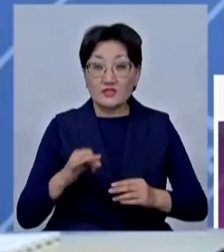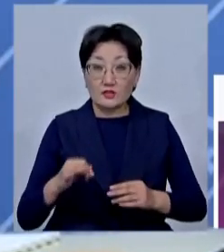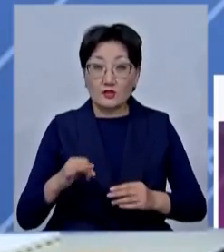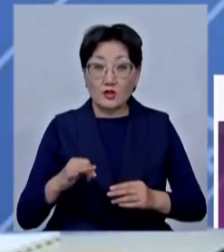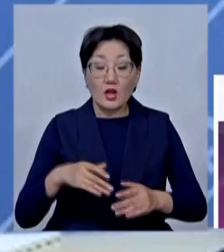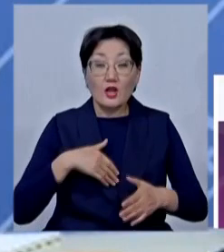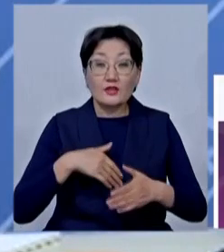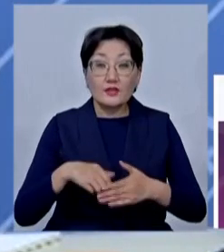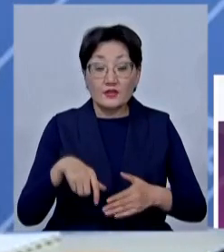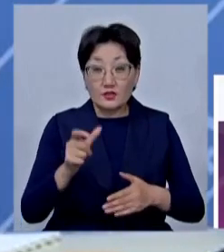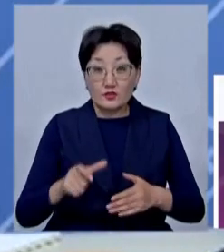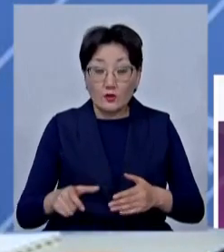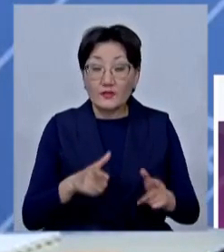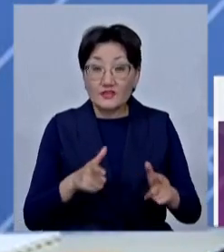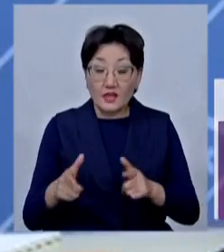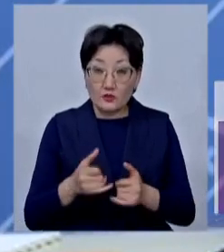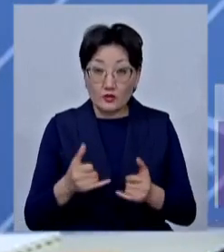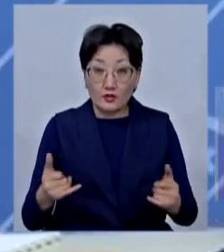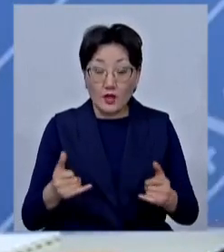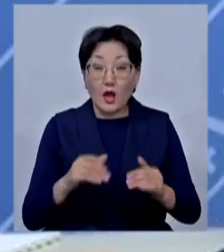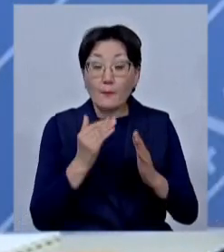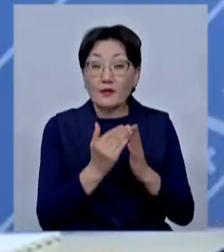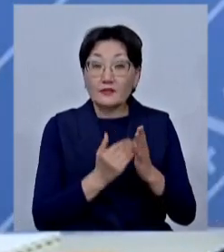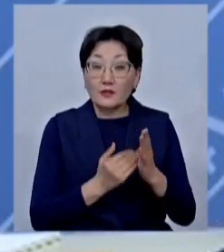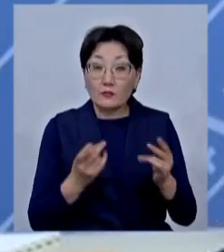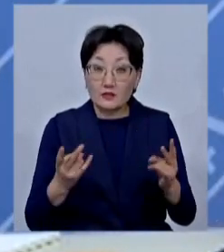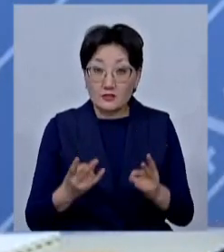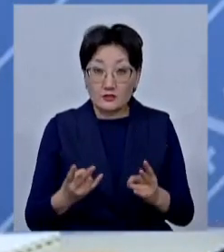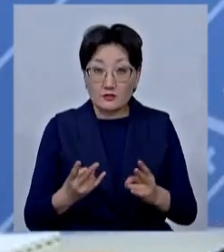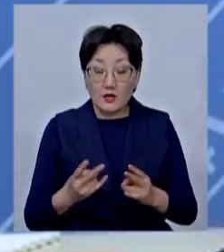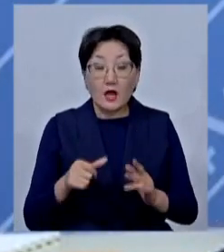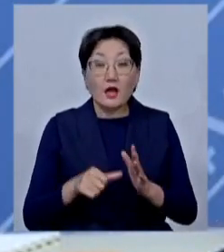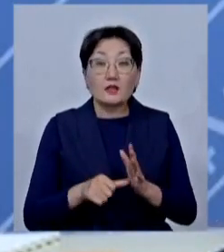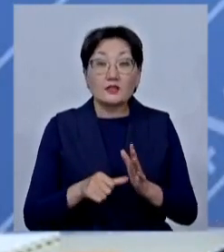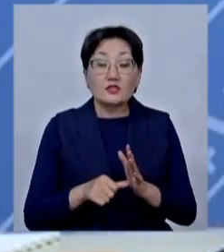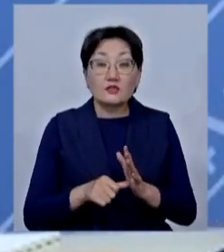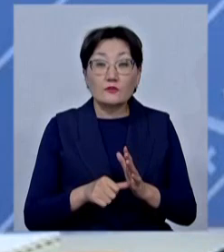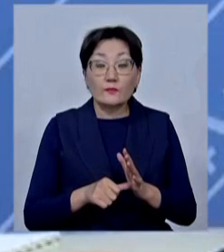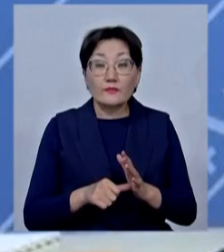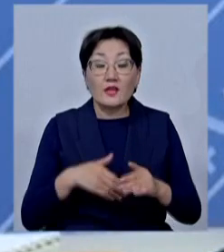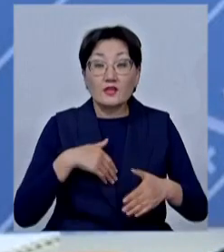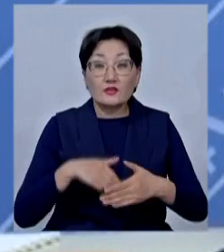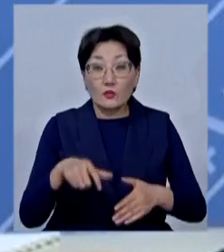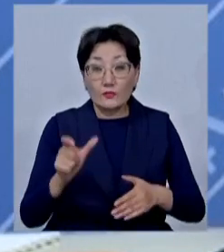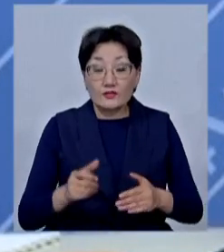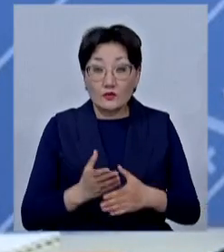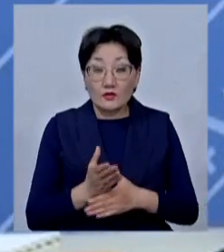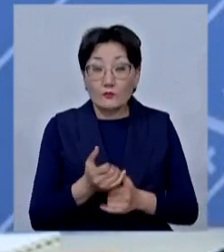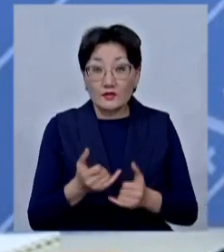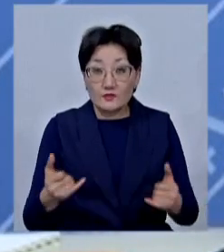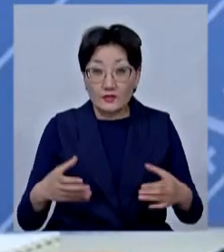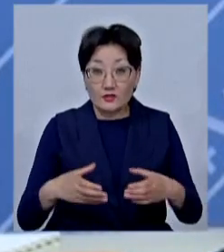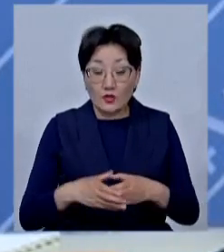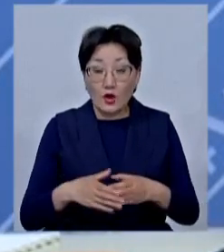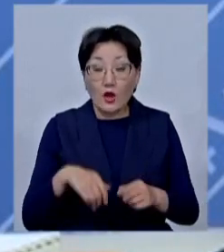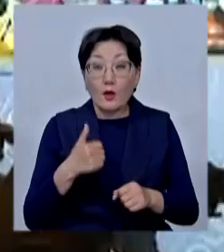Сондай-ақ еріктілерді даярлауға арналған бағдарлама қажет. Алтыншы. Еріктілер қызметін